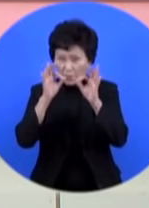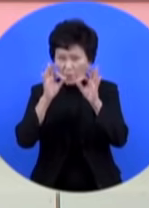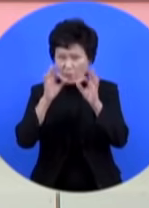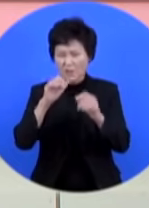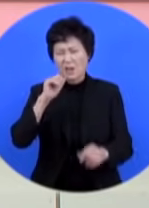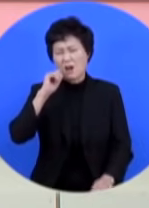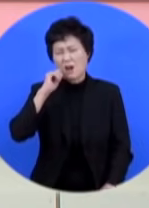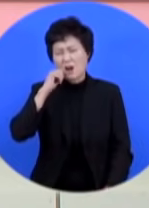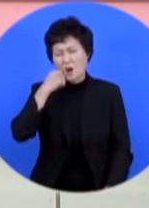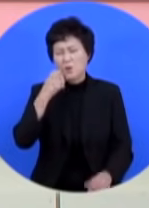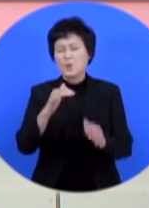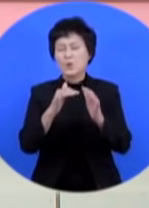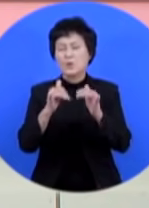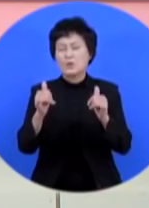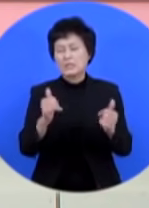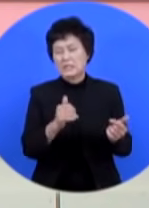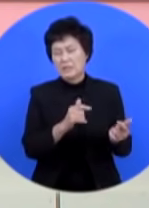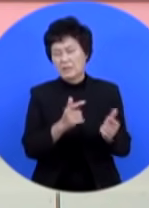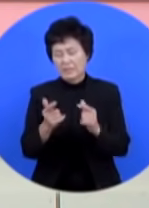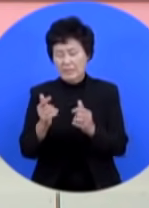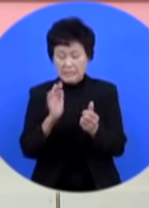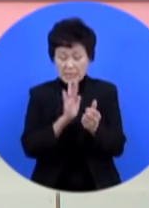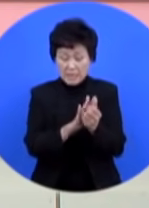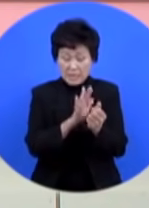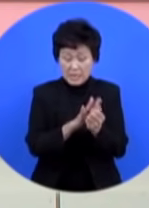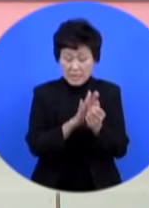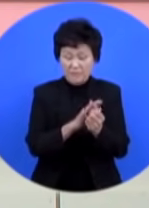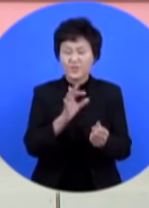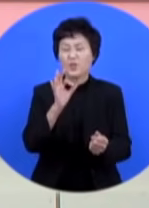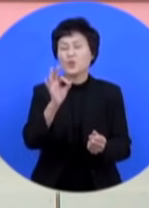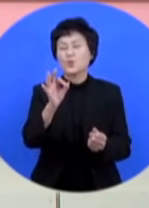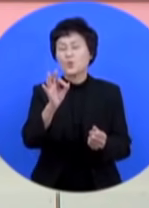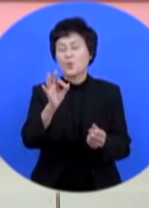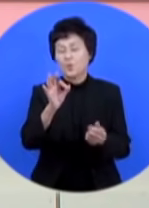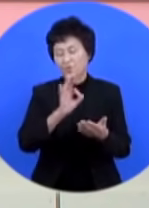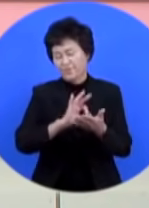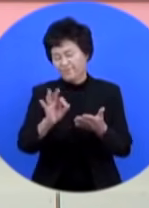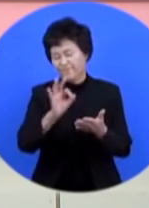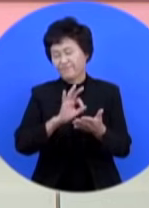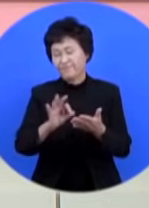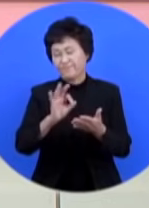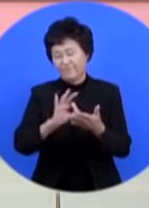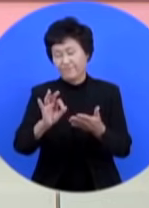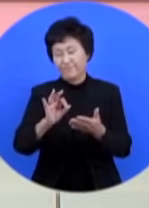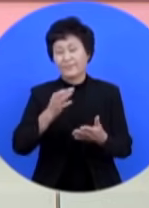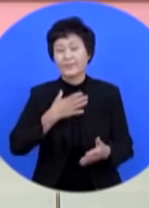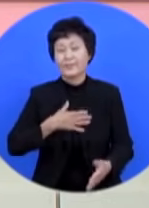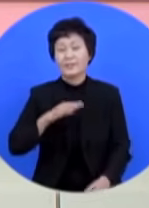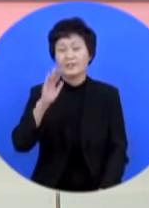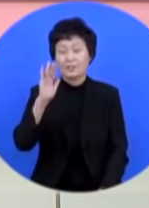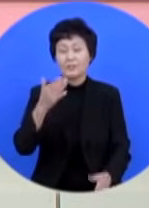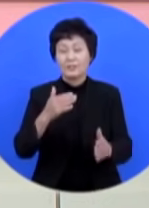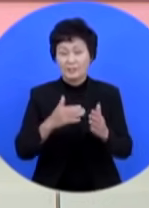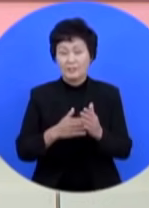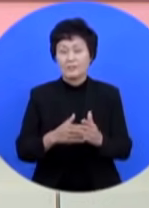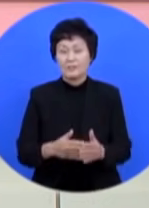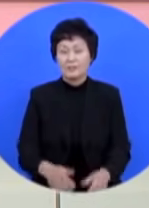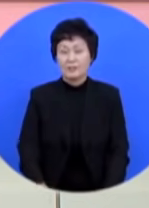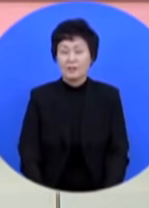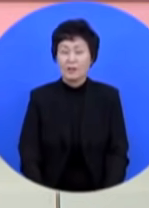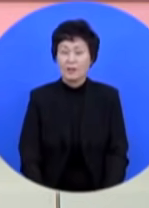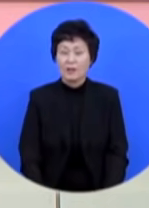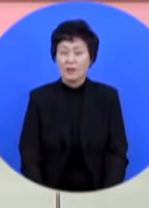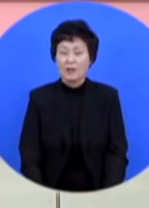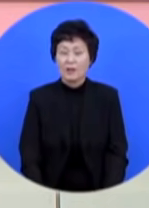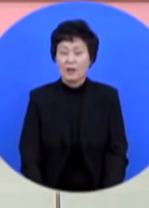친구들, 어려운 사람들을 돕는 데 돈을 다 나눠준 것을 알게 됐습니다. 등산화도 안 사고? 네,